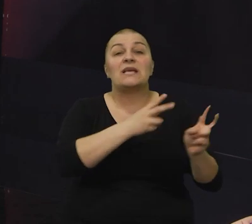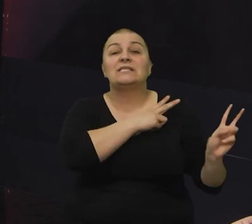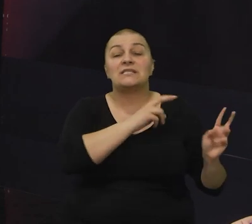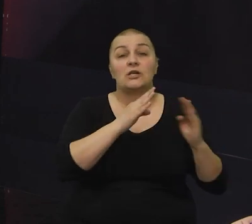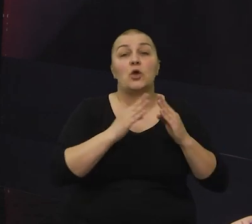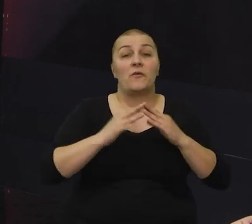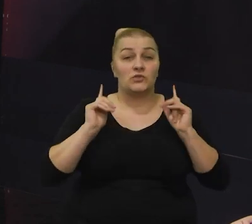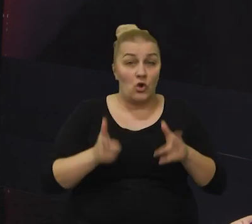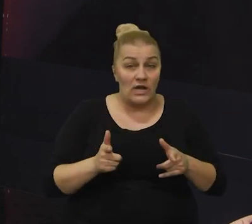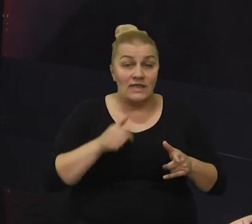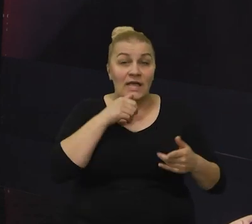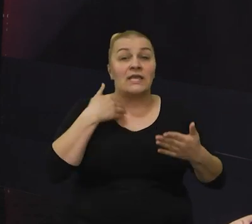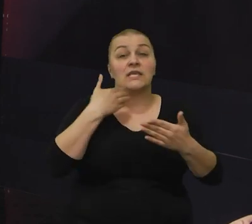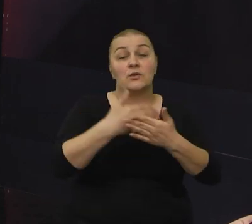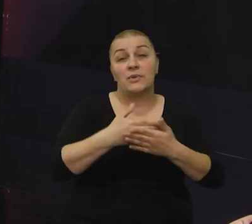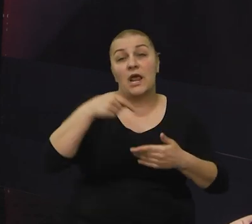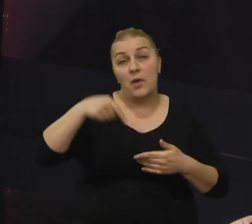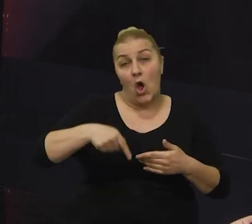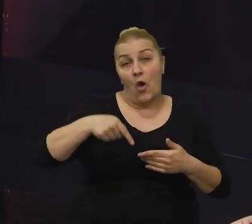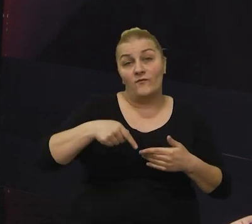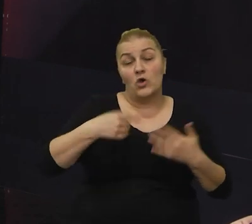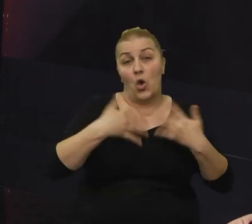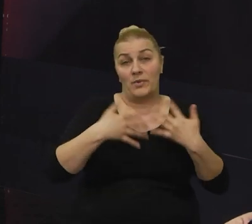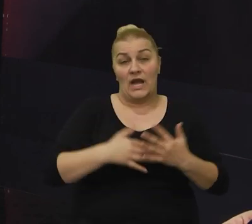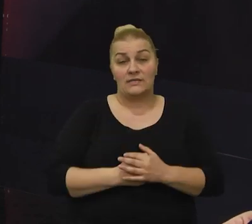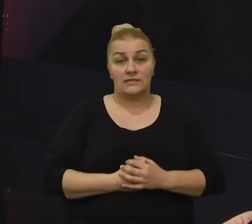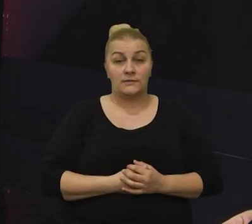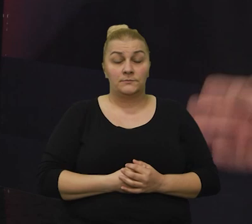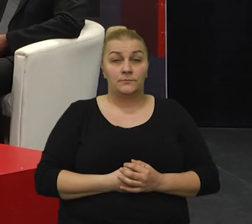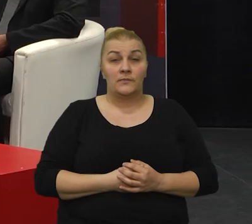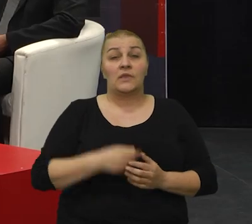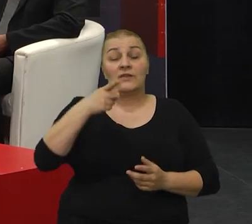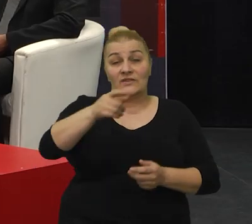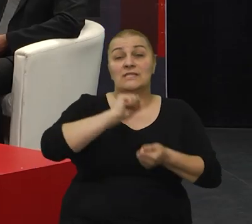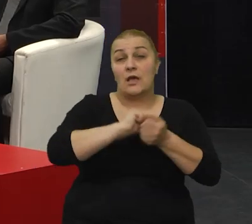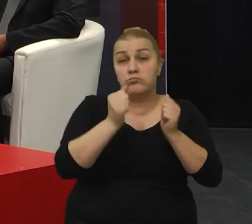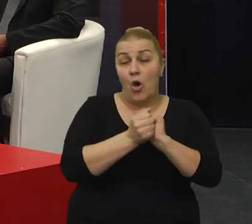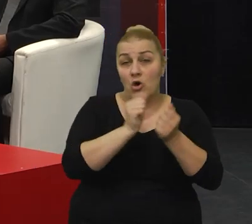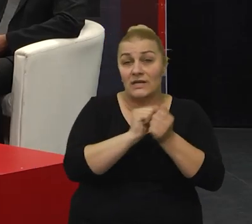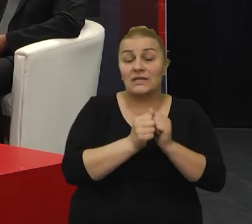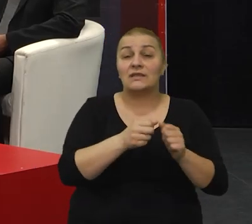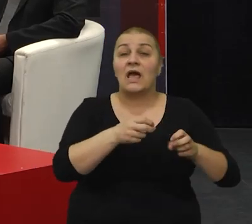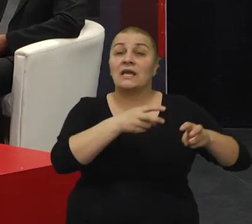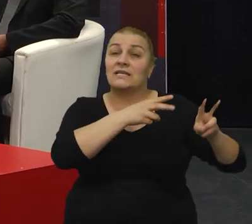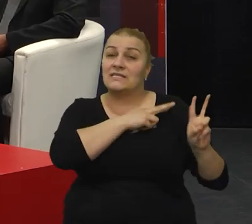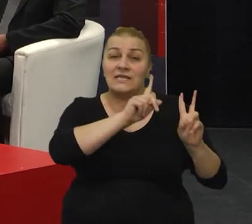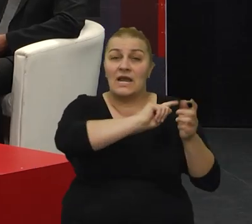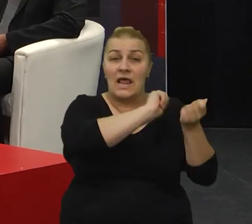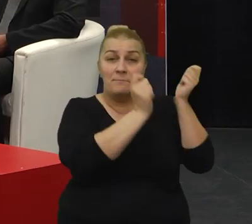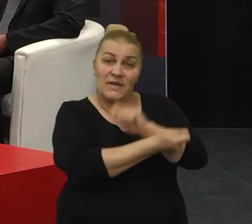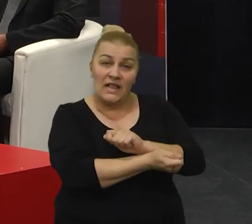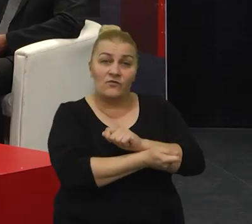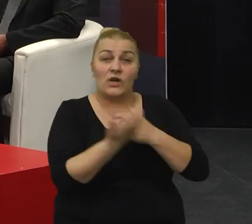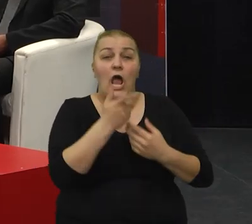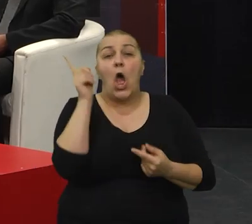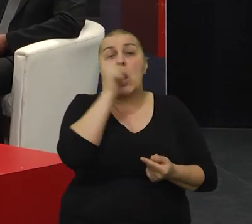prema istinu Domovinskog rata i prema ovoj operaciji. Da, jer borite se da istina ne postane laž, a